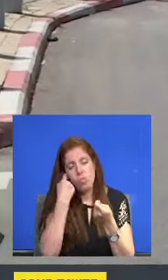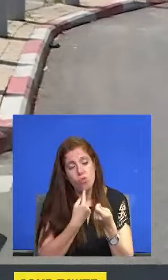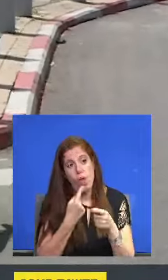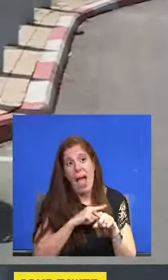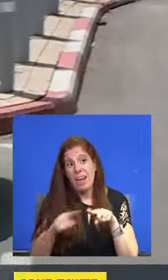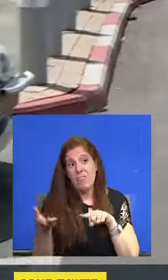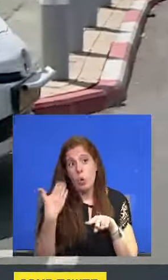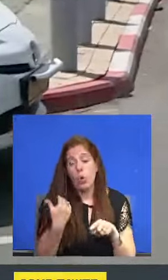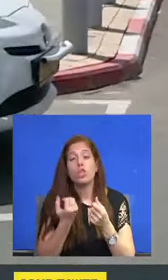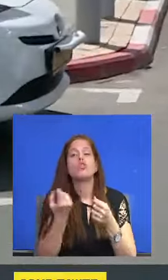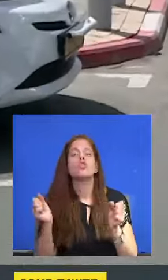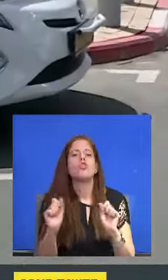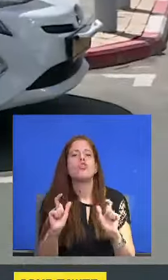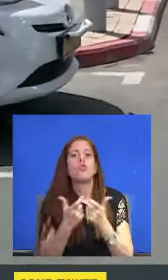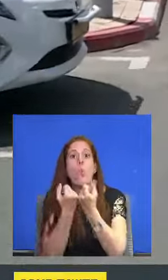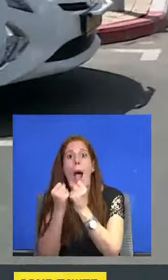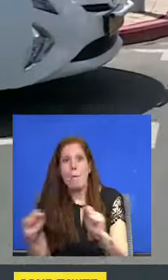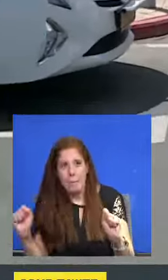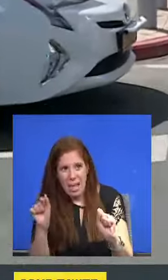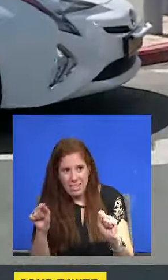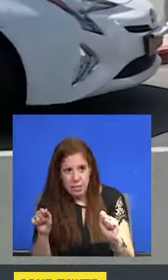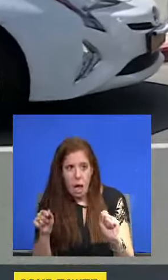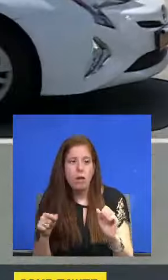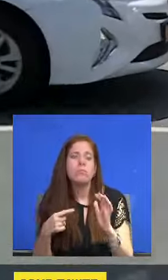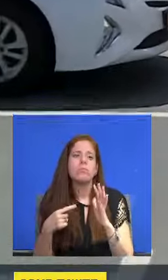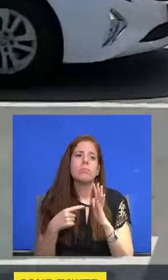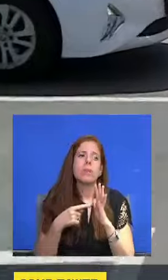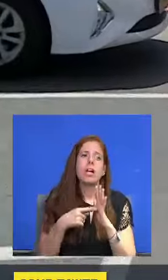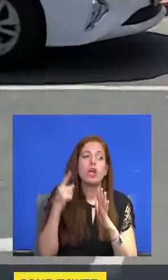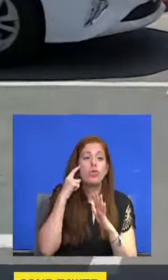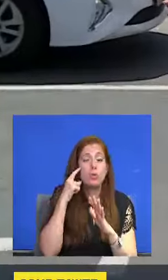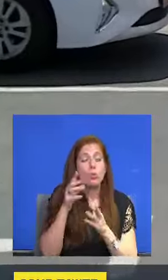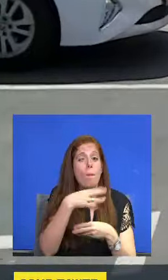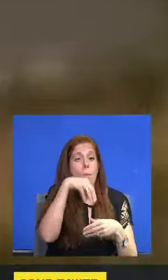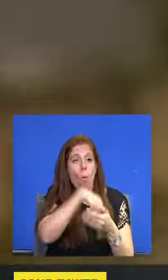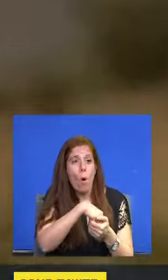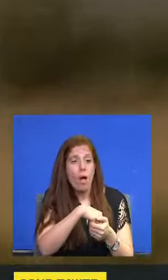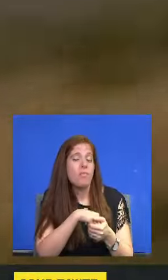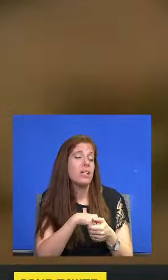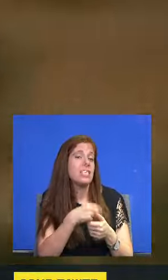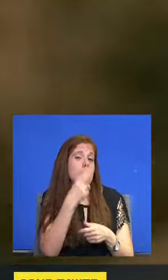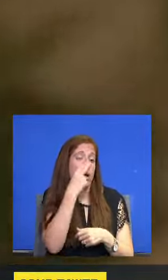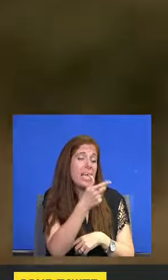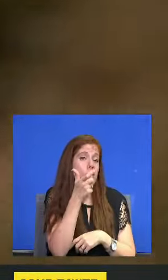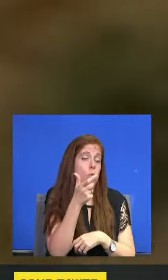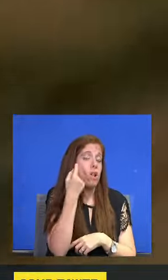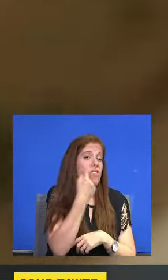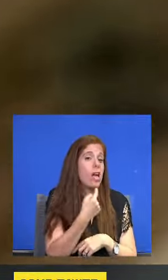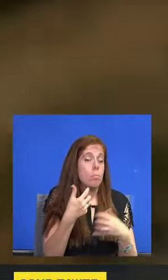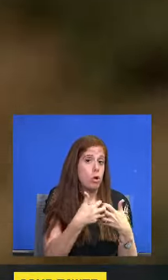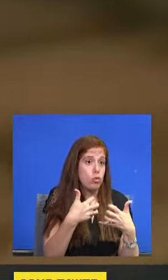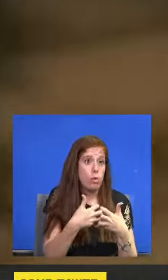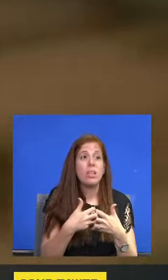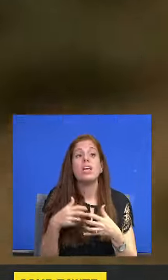שוחרר ממעצר לאחר שנעצר בחשד למעורבותו בניסיון חיסול של עבריין מאשדוד. כאשר בנובמבר אשתקד היה